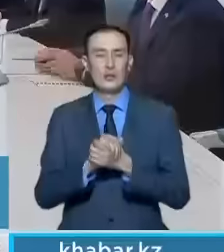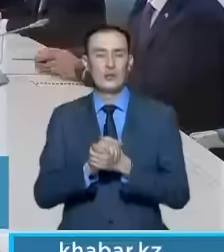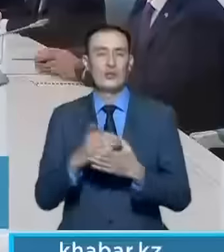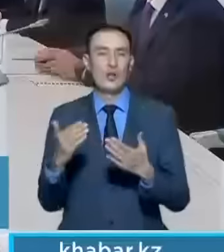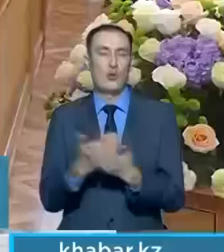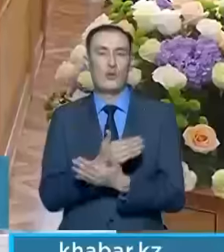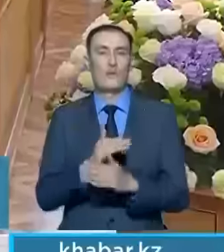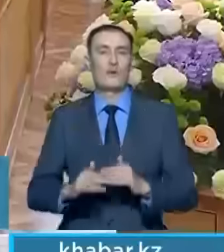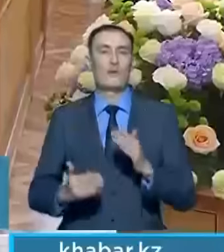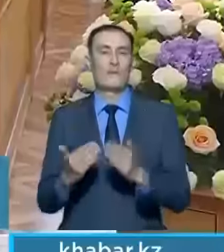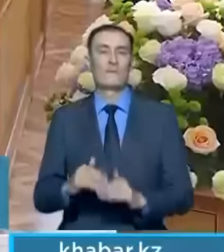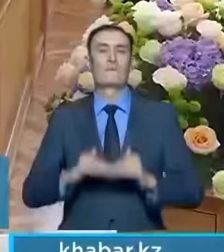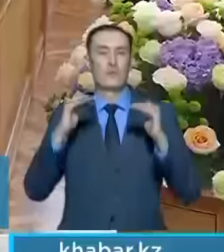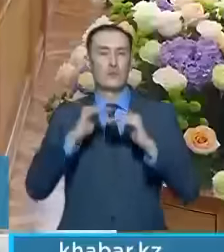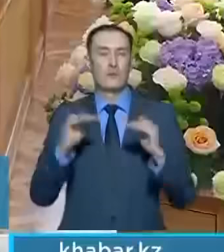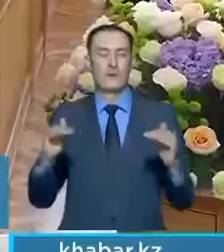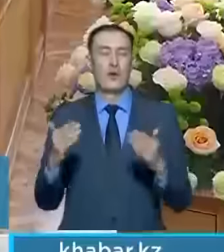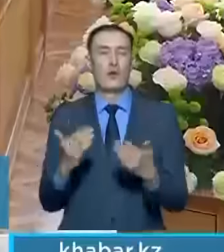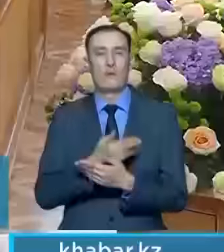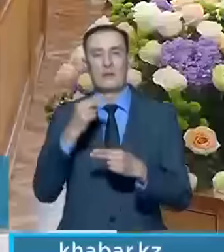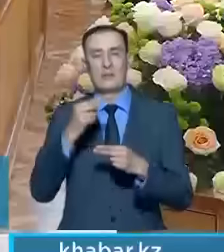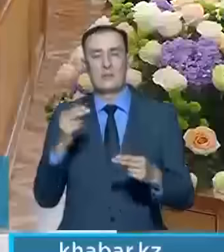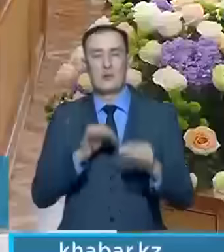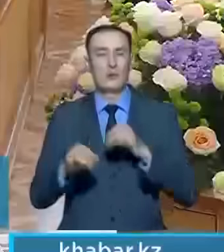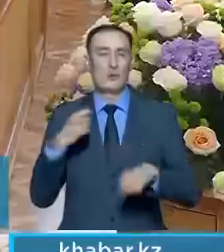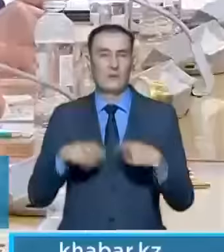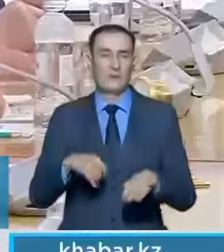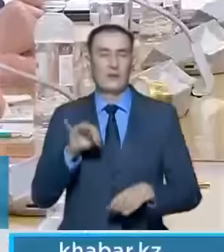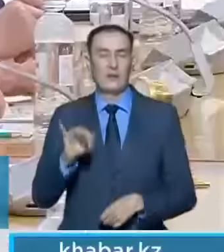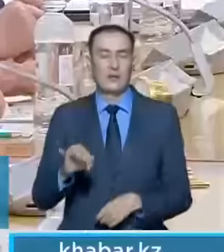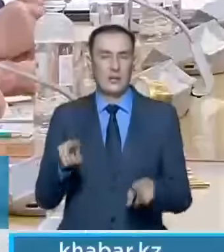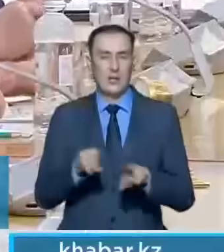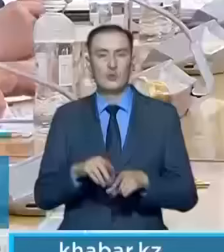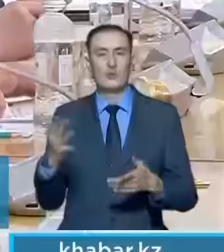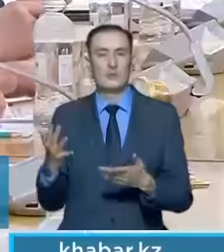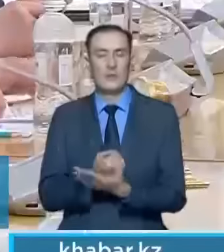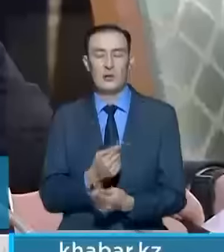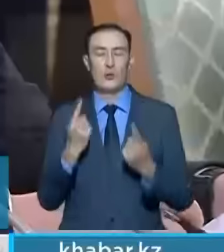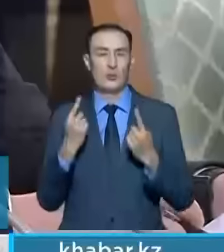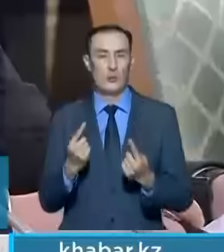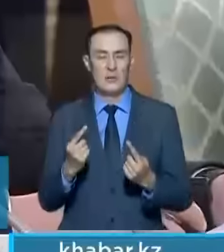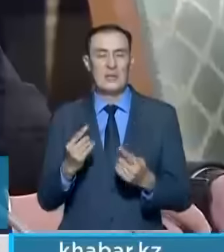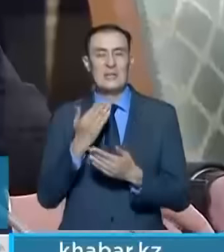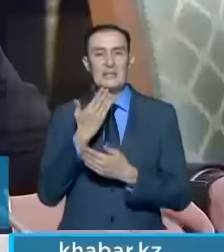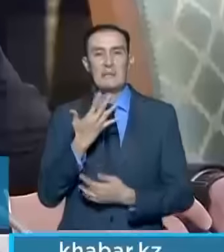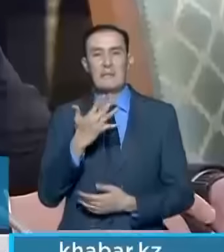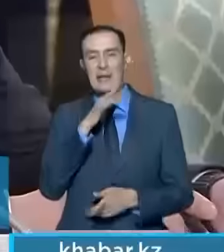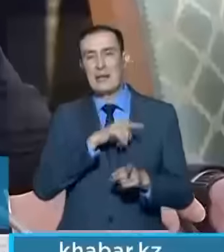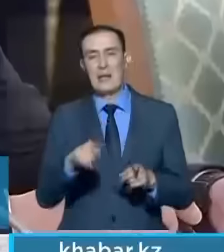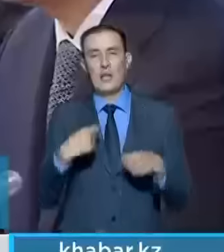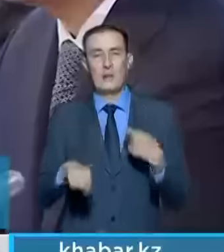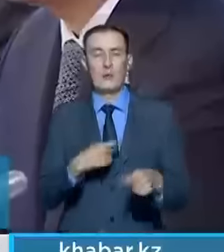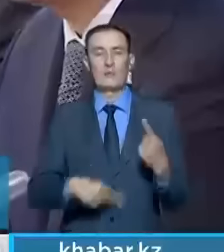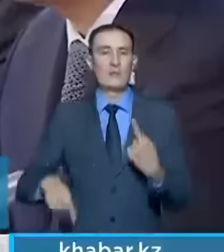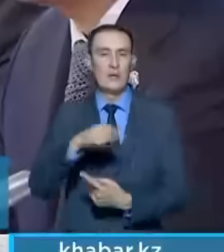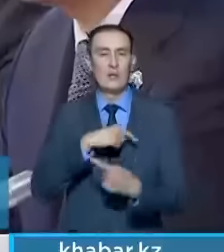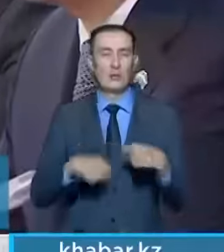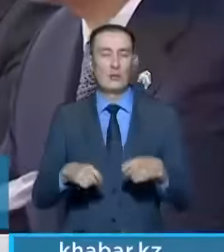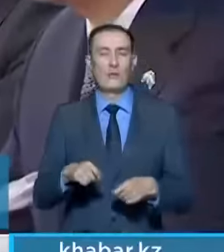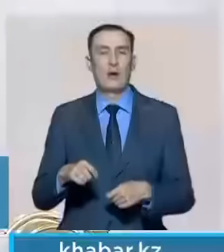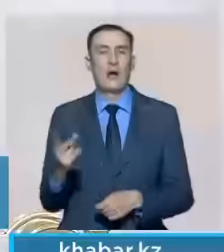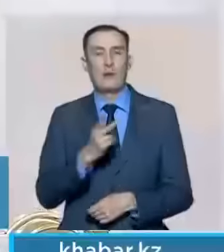новый уровень. Первая тема – торговое сотрудничество. И здесь успехи колоссальные. За 5 лет объем взаимного